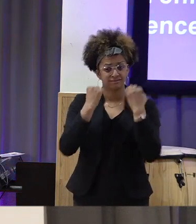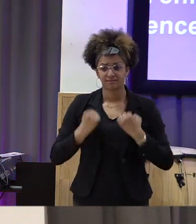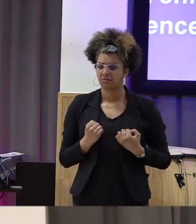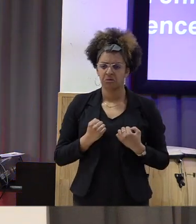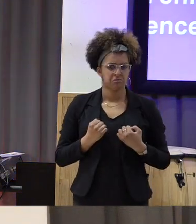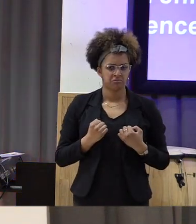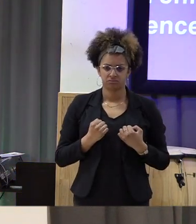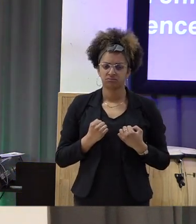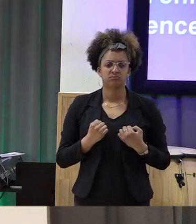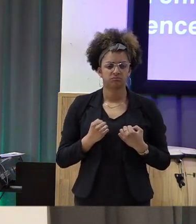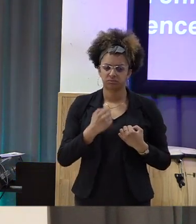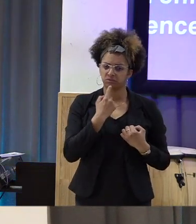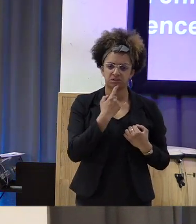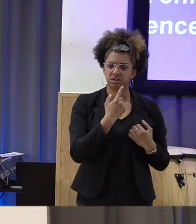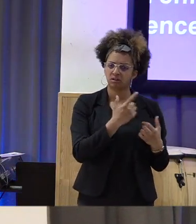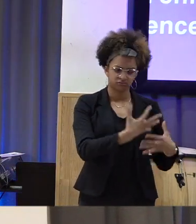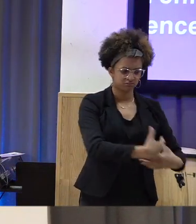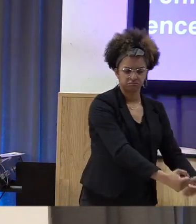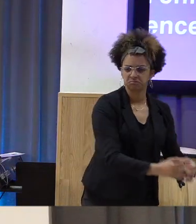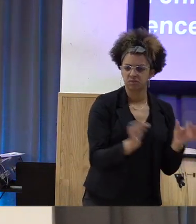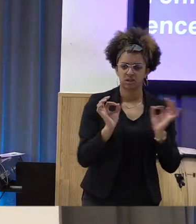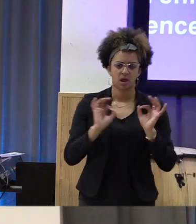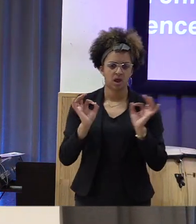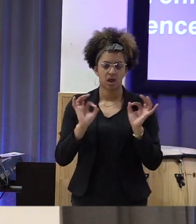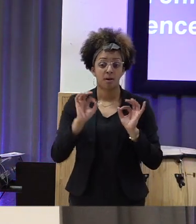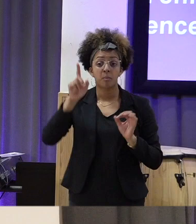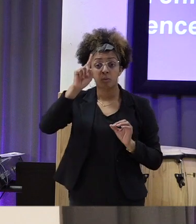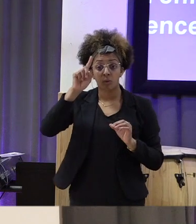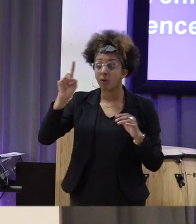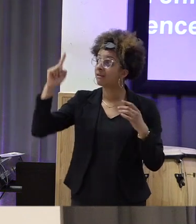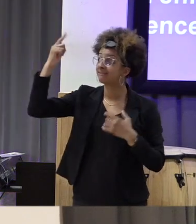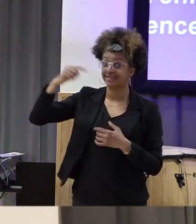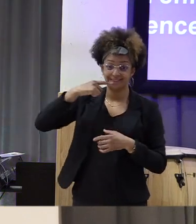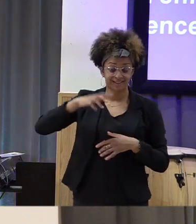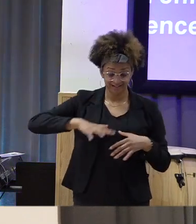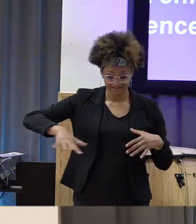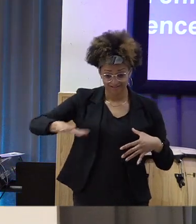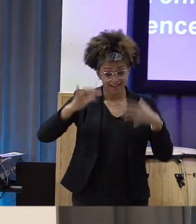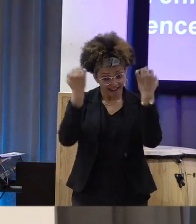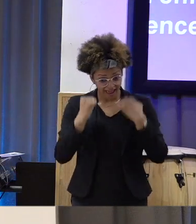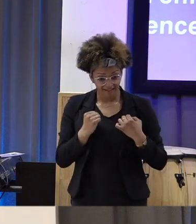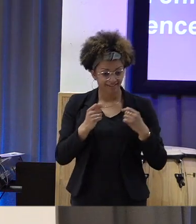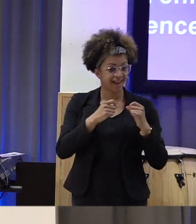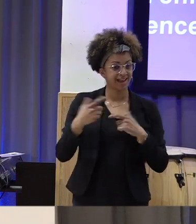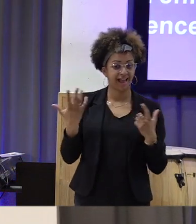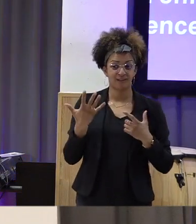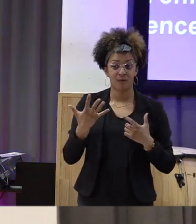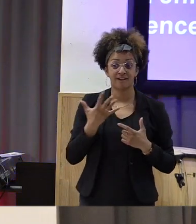La parole dit, car ils sont tous des fils de la lumière et des fils du